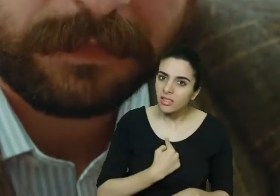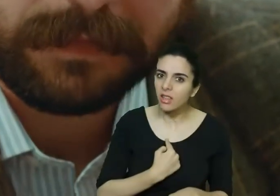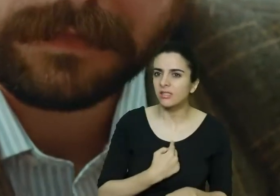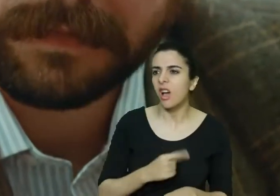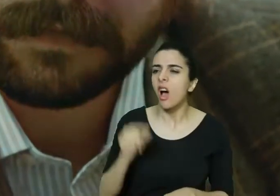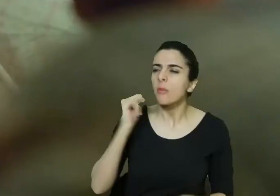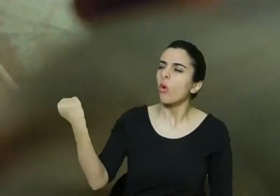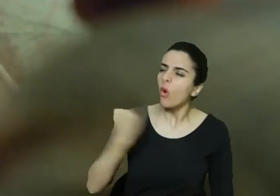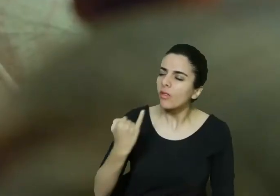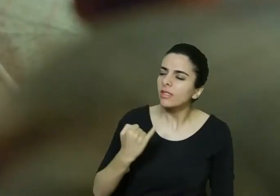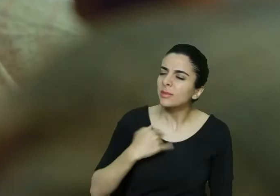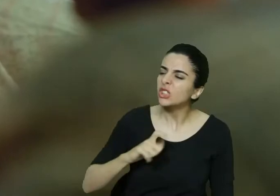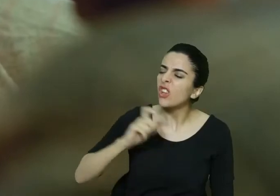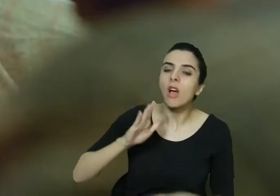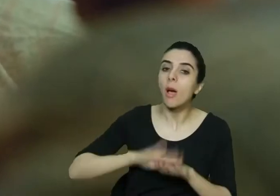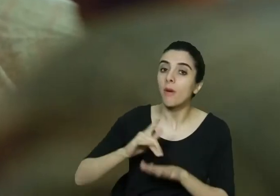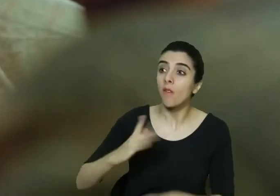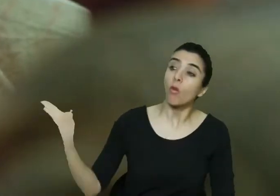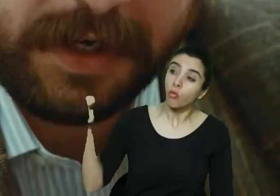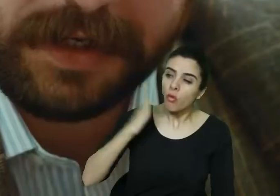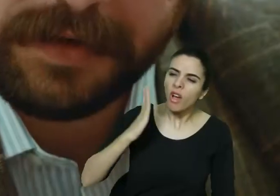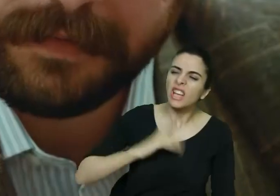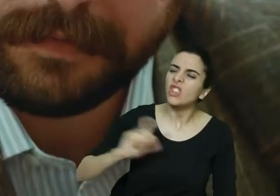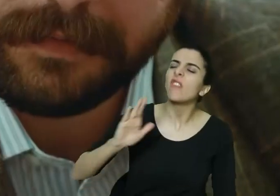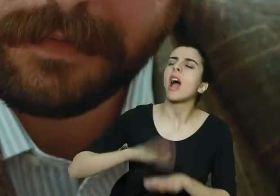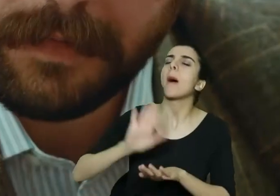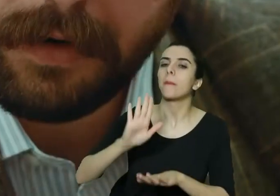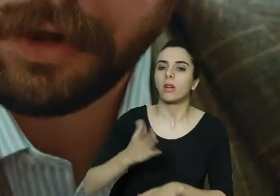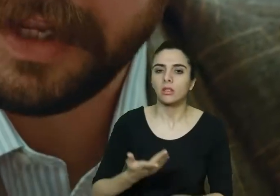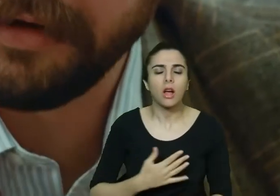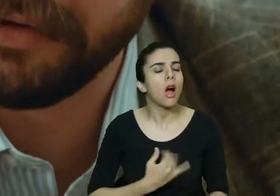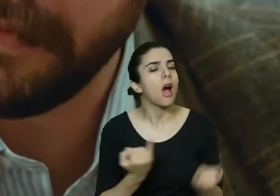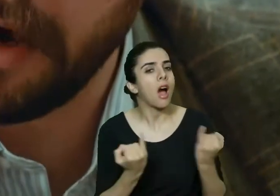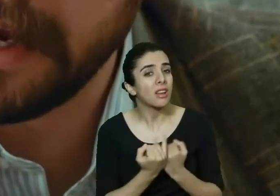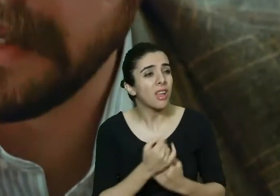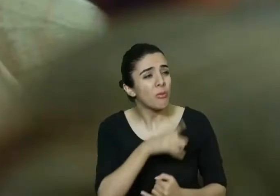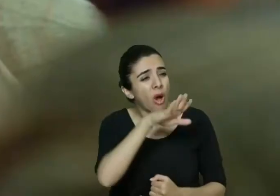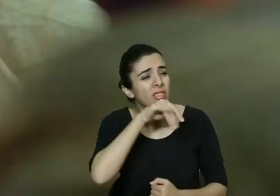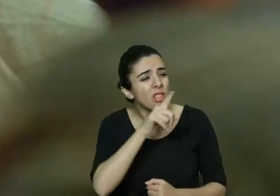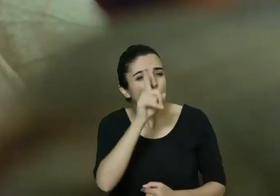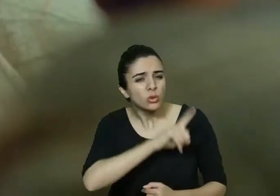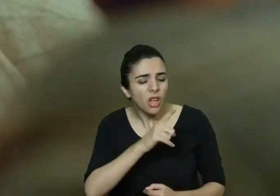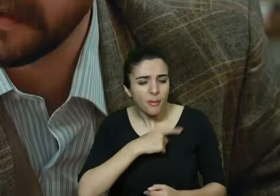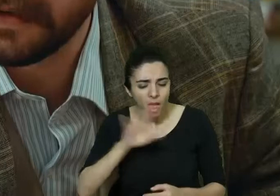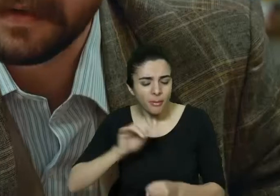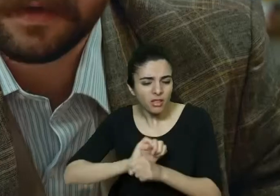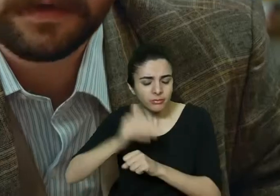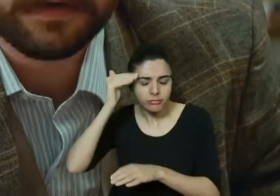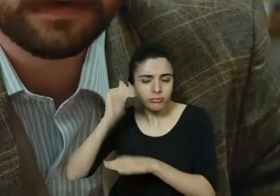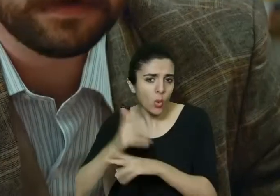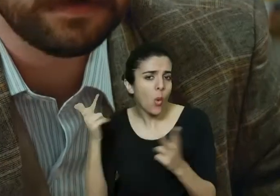dilsiz, dövene elsiz. Kardeş, o dedeler yüzünden bu hale geldik ya. Kahvedekilere